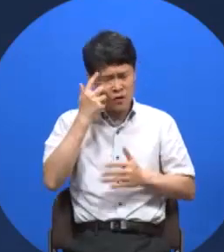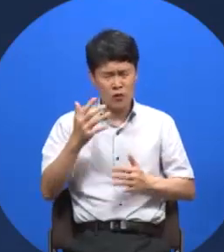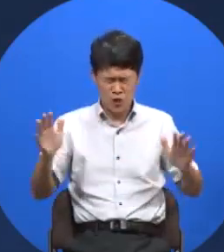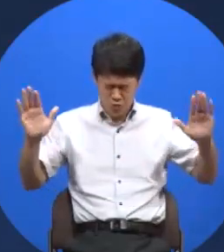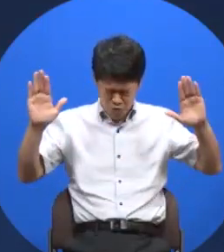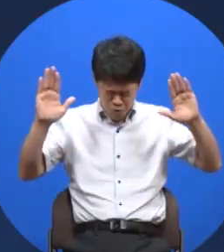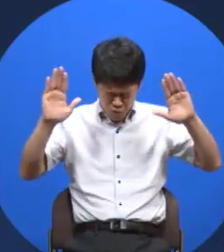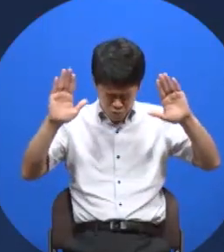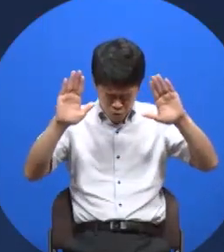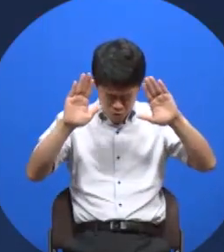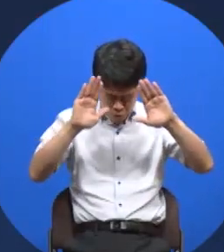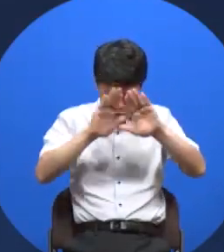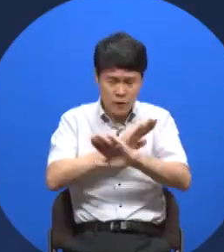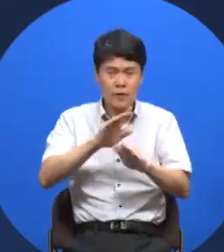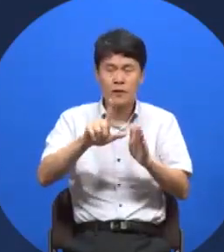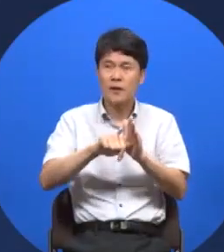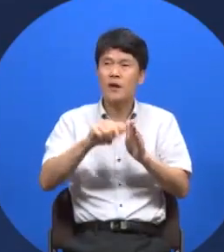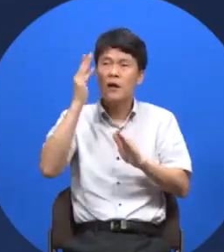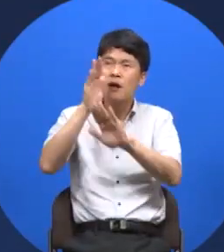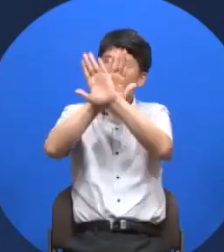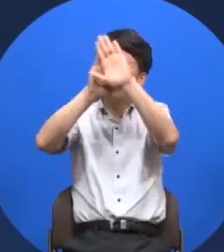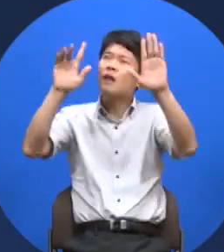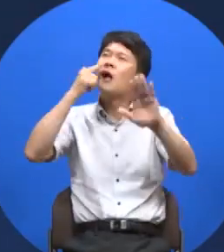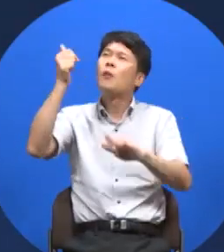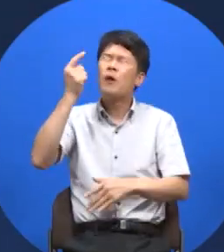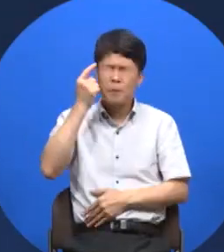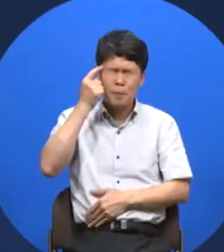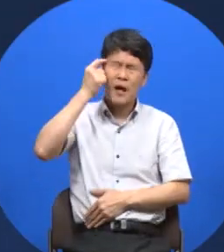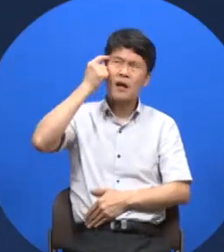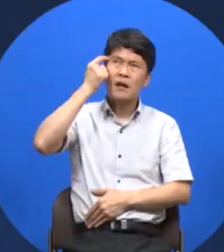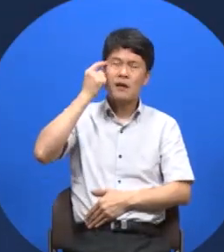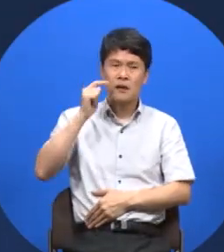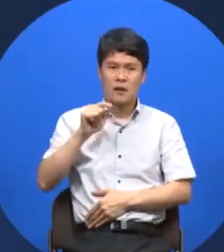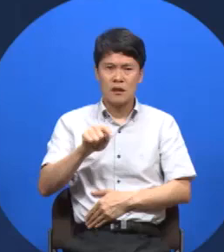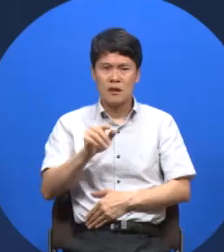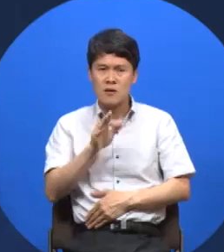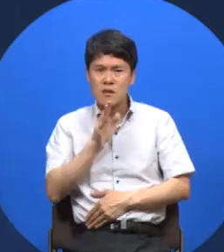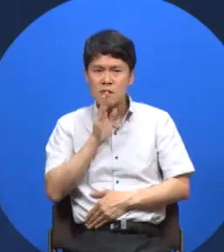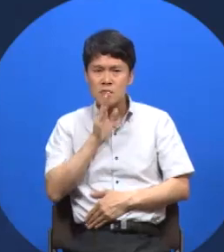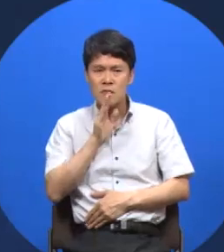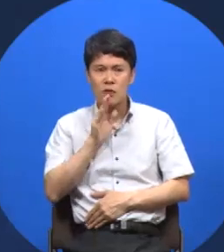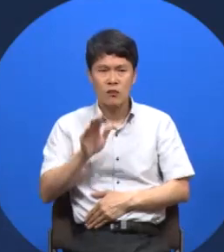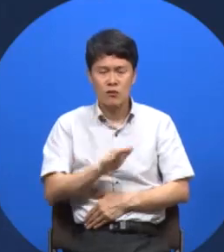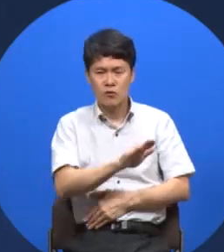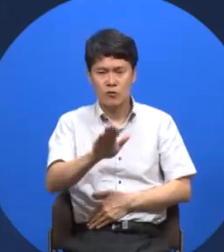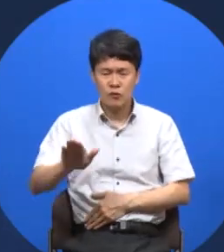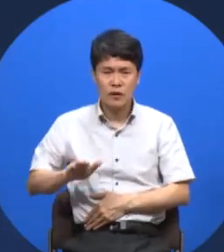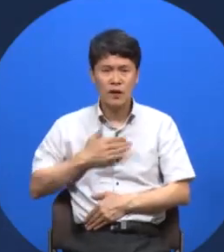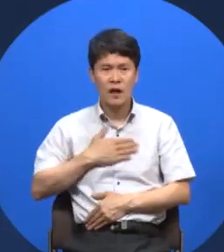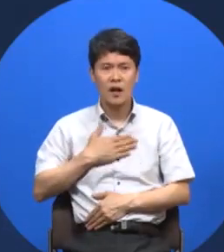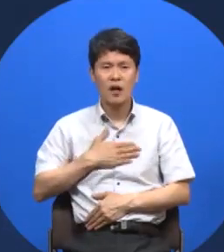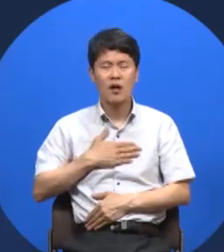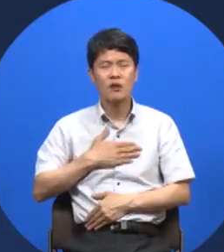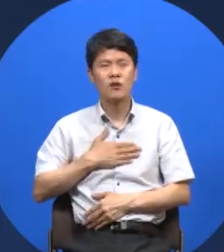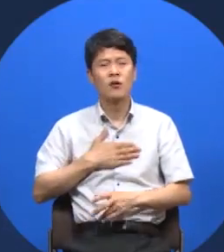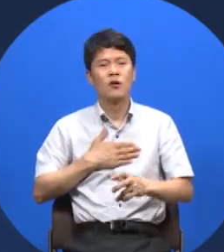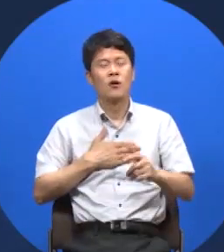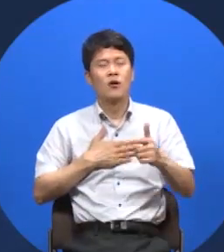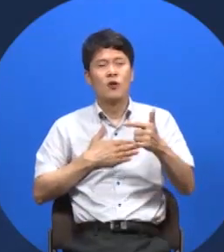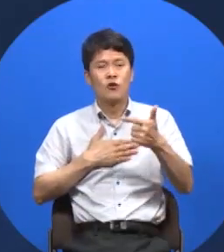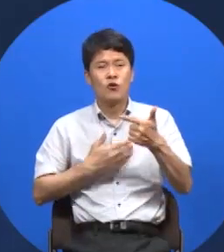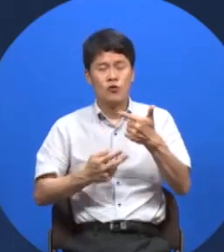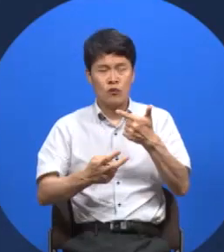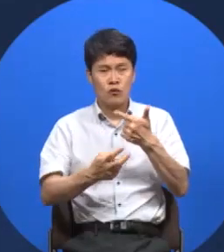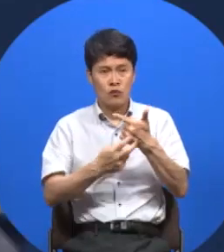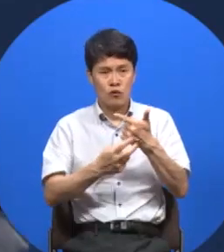밤에 하늘 아버지를 생각해낸 것입니다. 이것은 마치 우리가 잘 아는 누가복음 15장의 탕자의